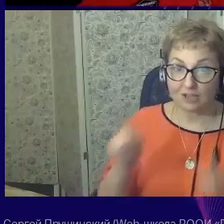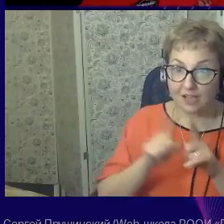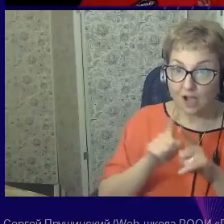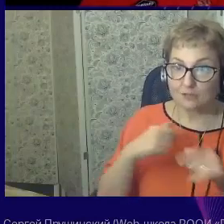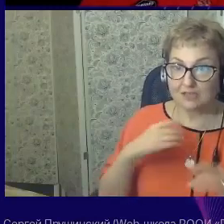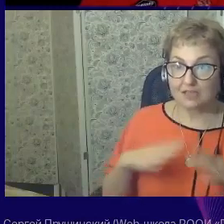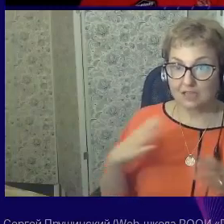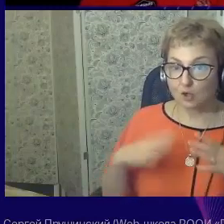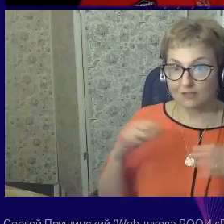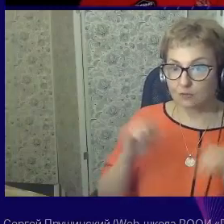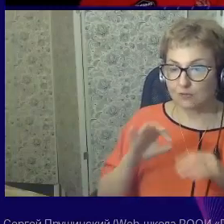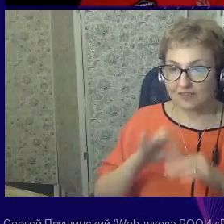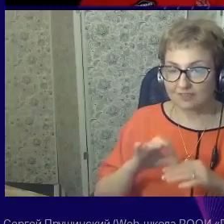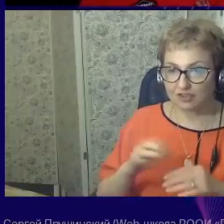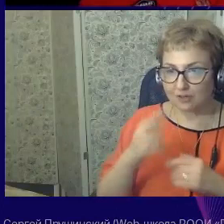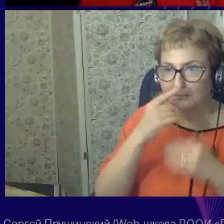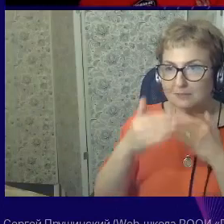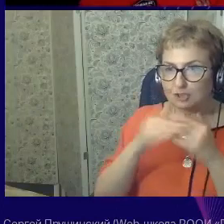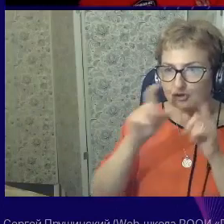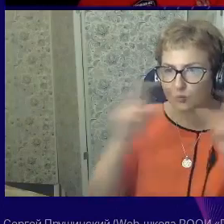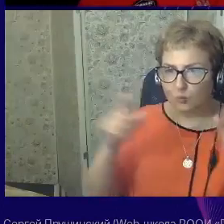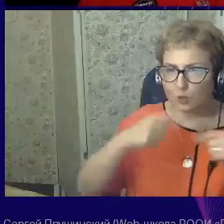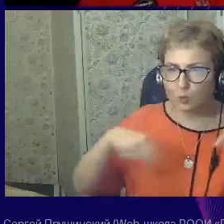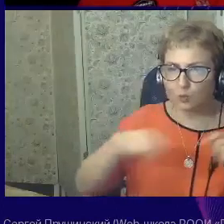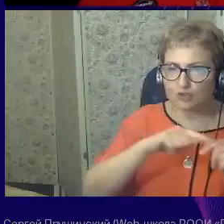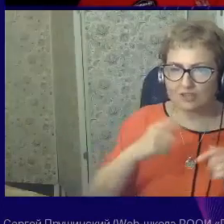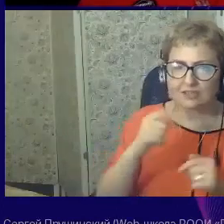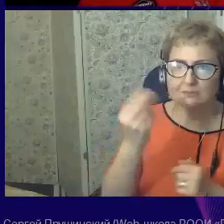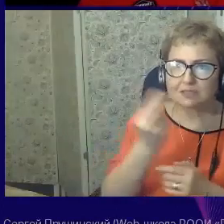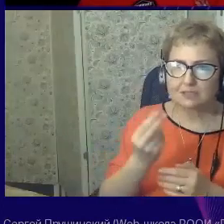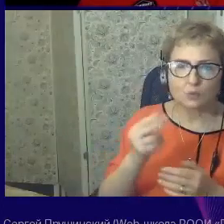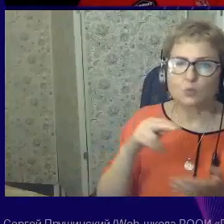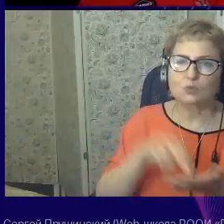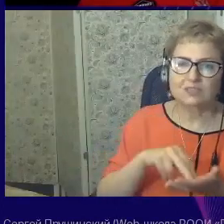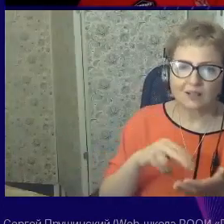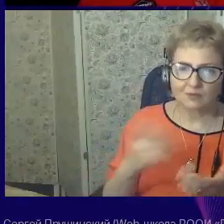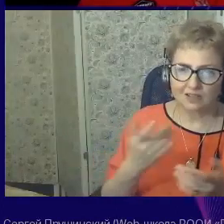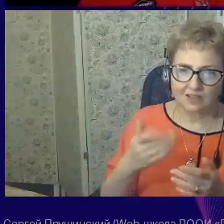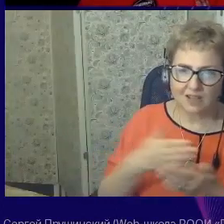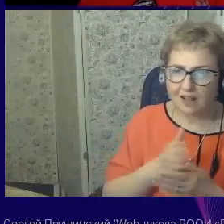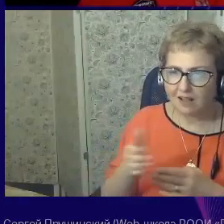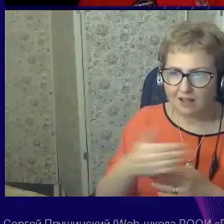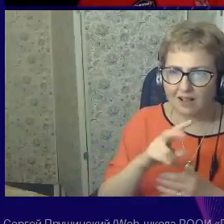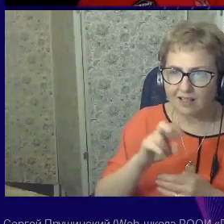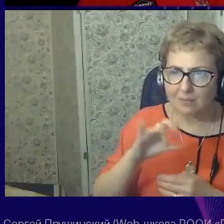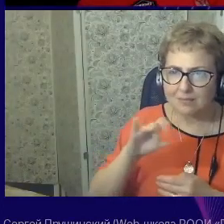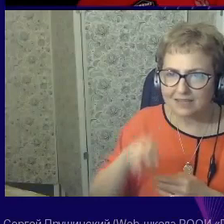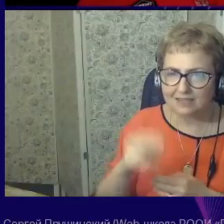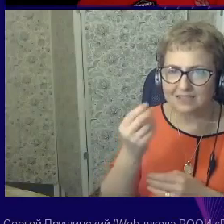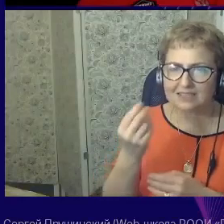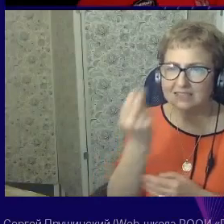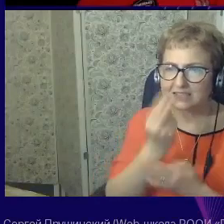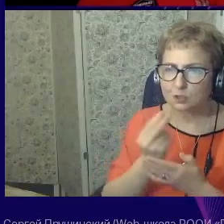Также мы тренировки можем проводить на пришкольном участке, где мы рисуем, устанавливаем вот такие лабиринты, рисуем схему